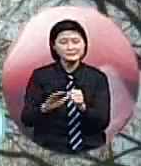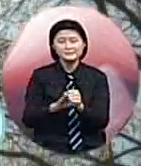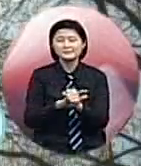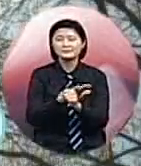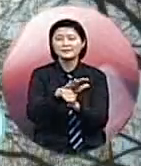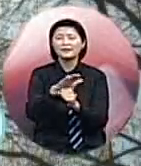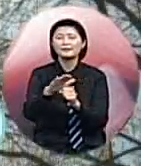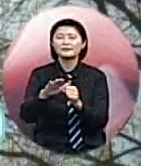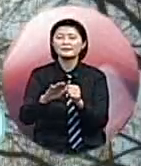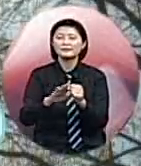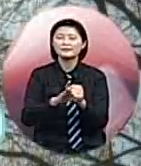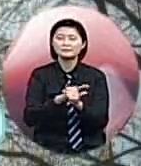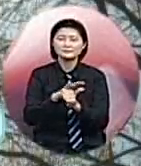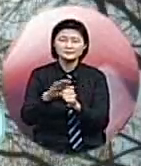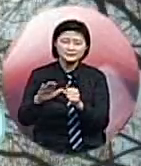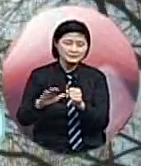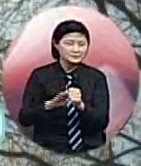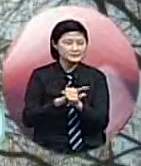무작정